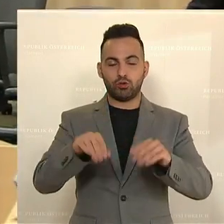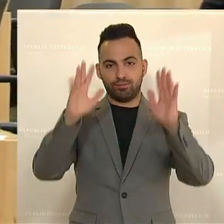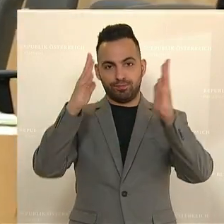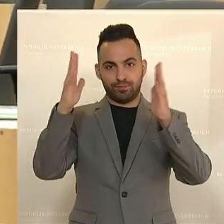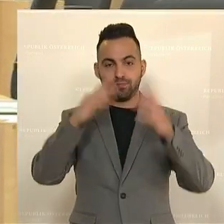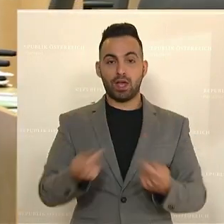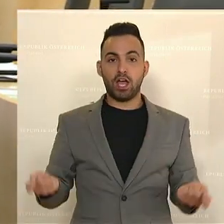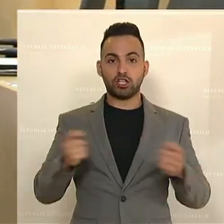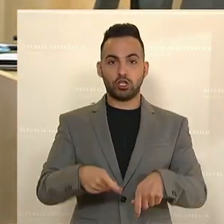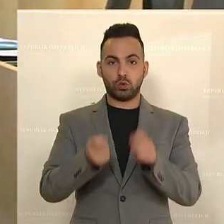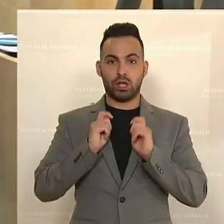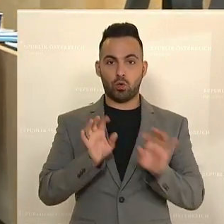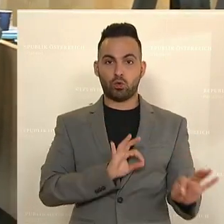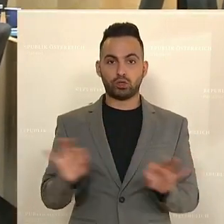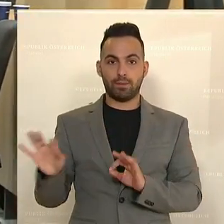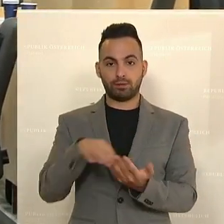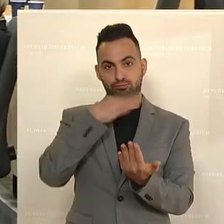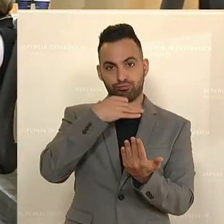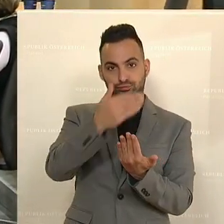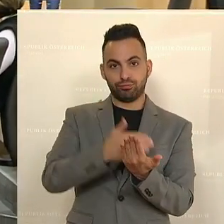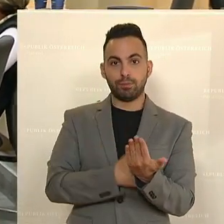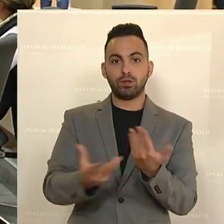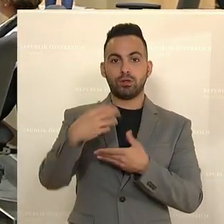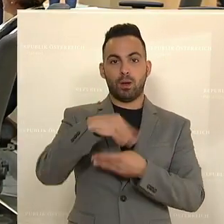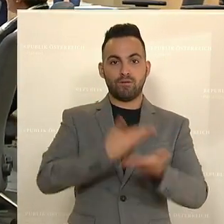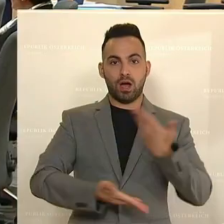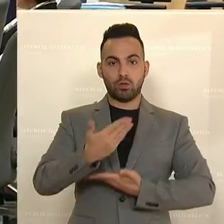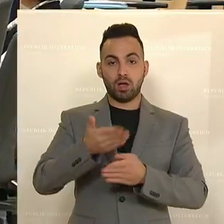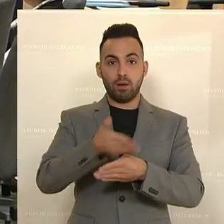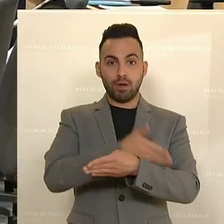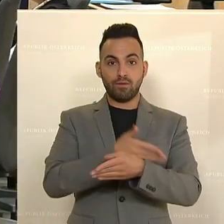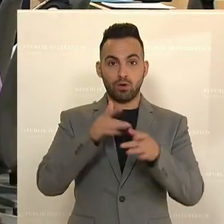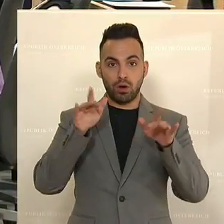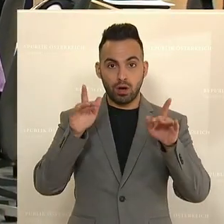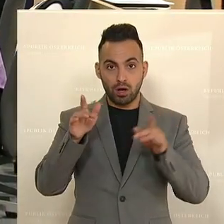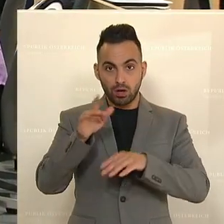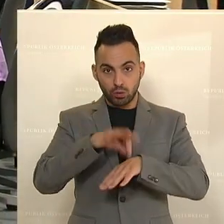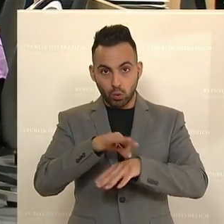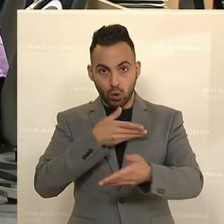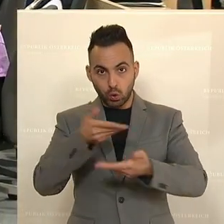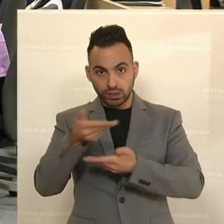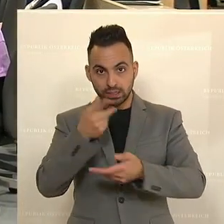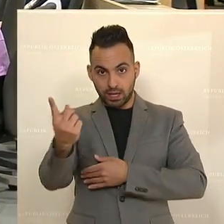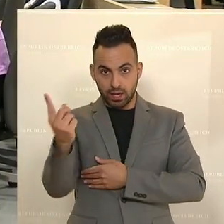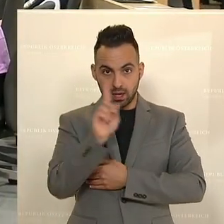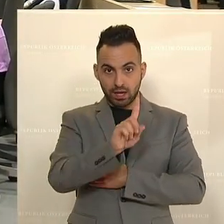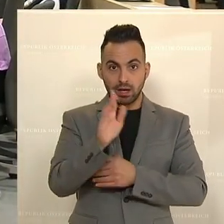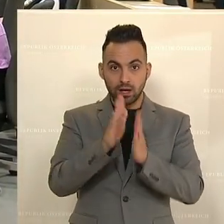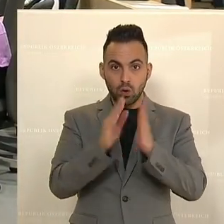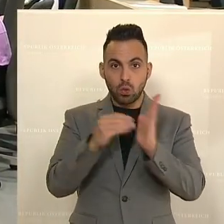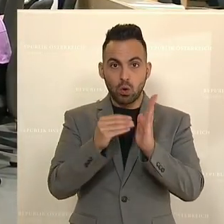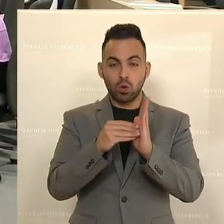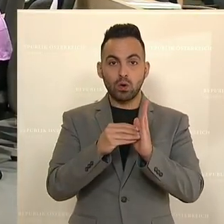nehme Österreich 13 Milliarden Euro mehr ein. Derzeit trotzdem gebe es ein Budgetdefizit von 17 Milliarden Euro, kritisiert der